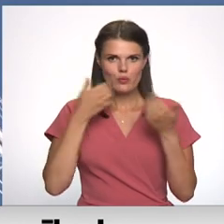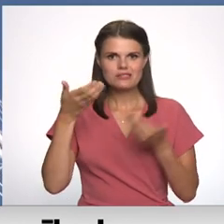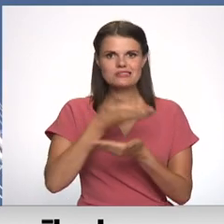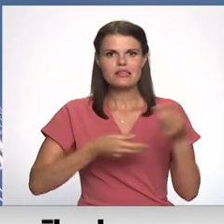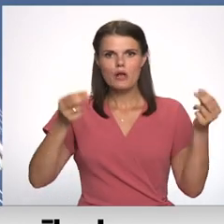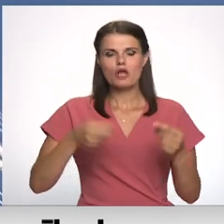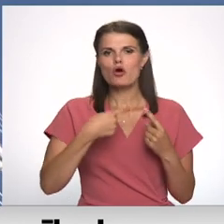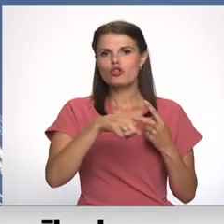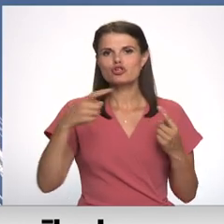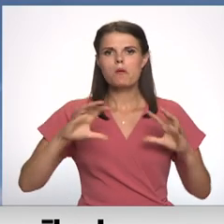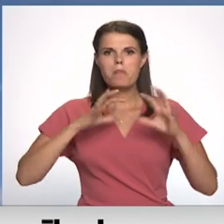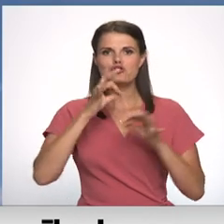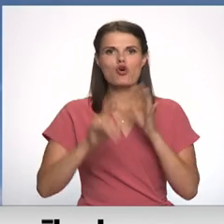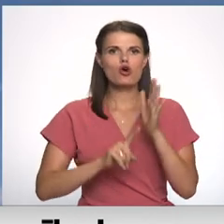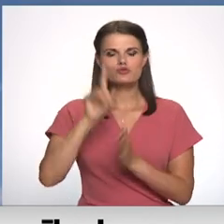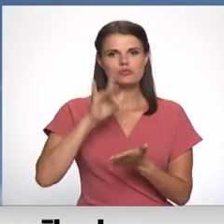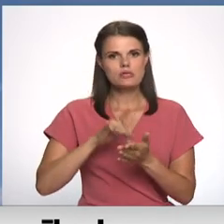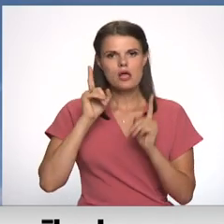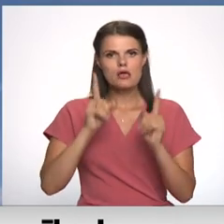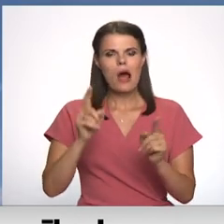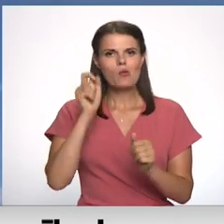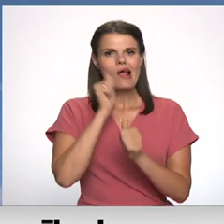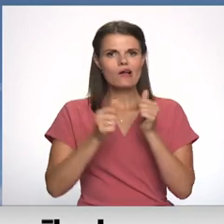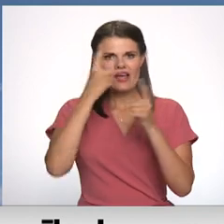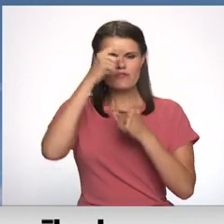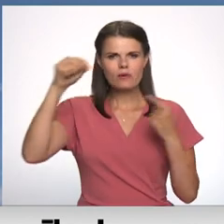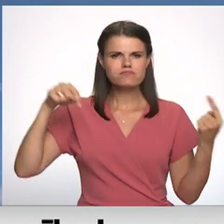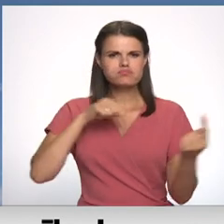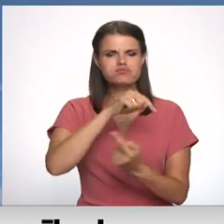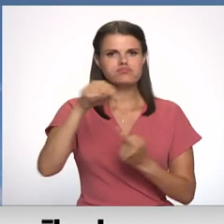ar dažādiem pasaules kosmosa centriem paredz regulāru datu pārēde